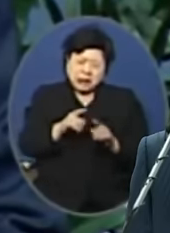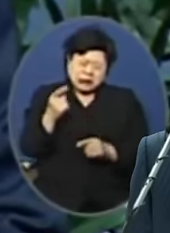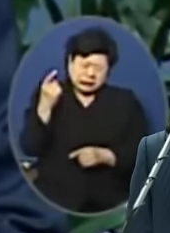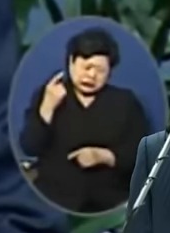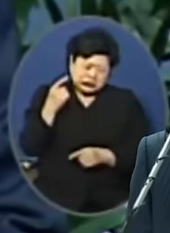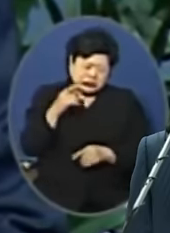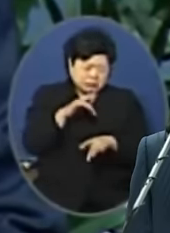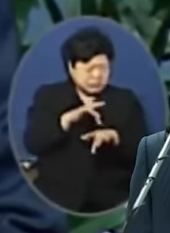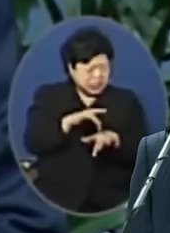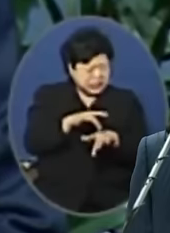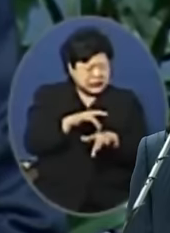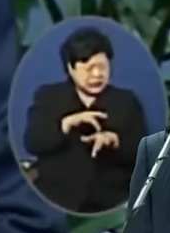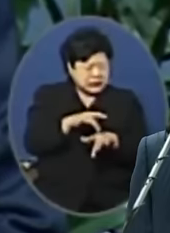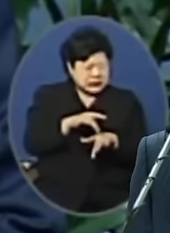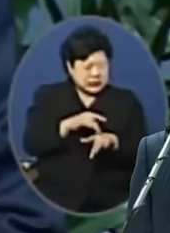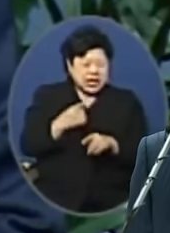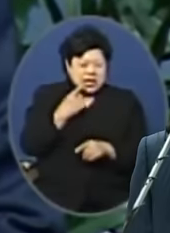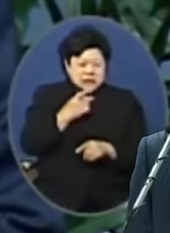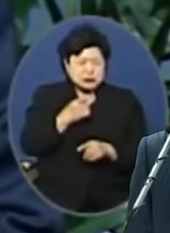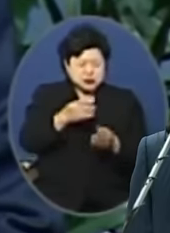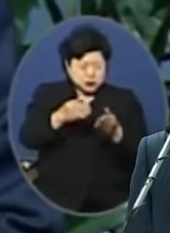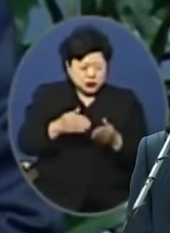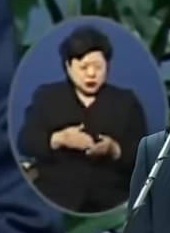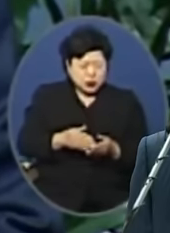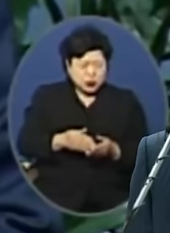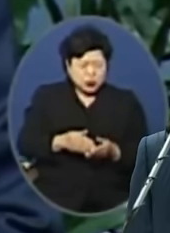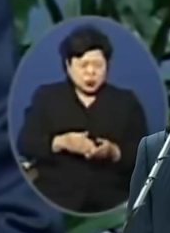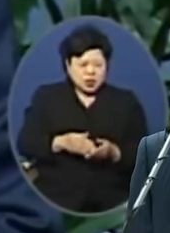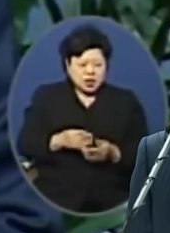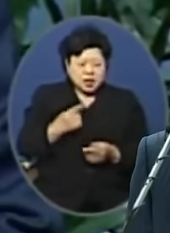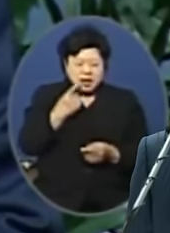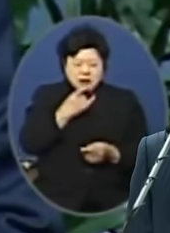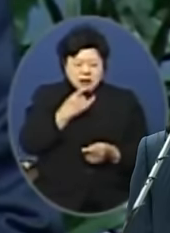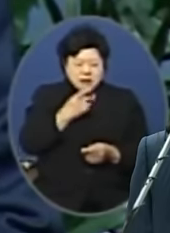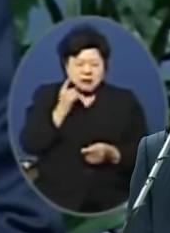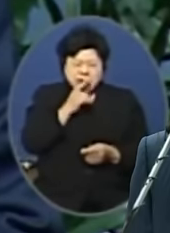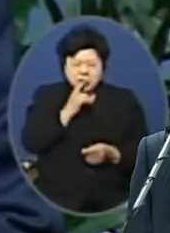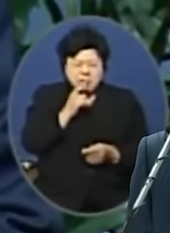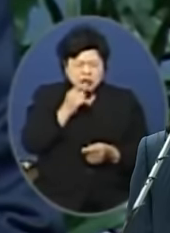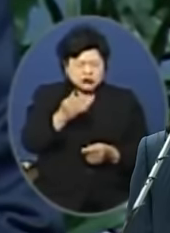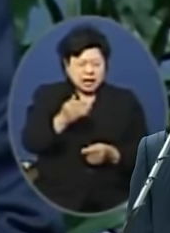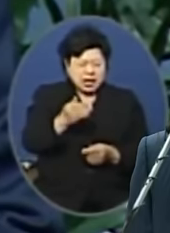분은 너무 마귀가 저 입술을 통해서 내가 주둥이를 알랑달랑